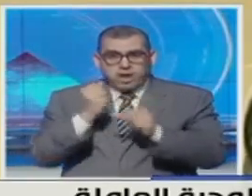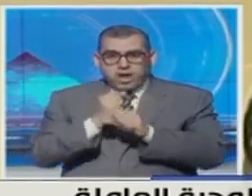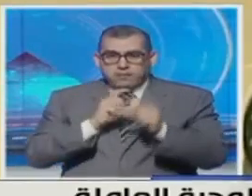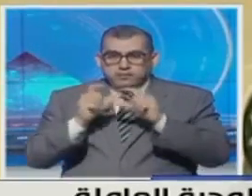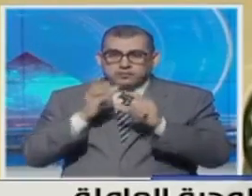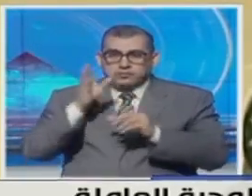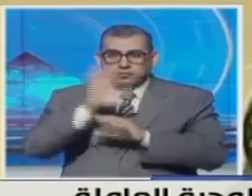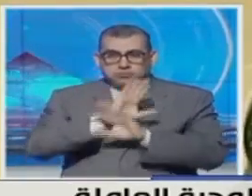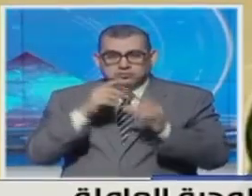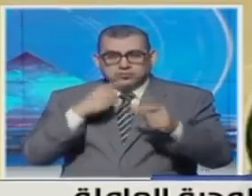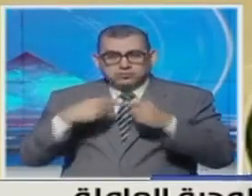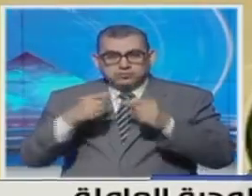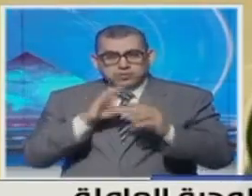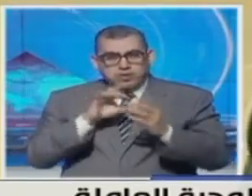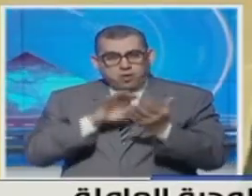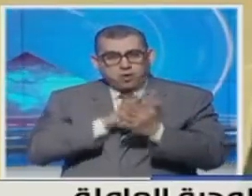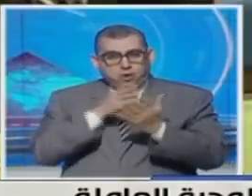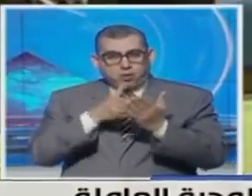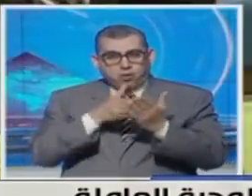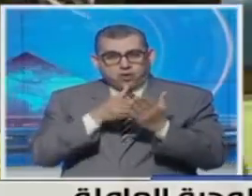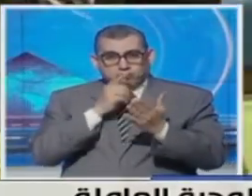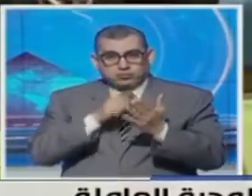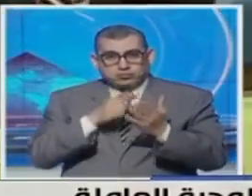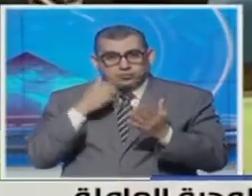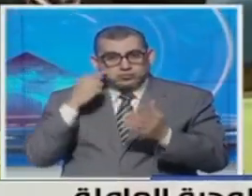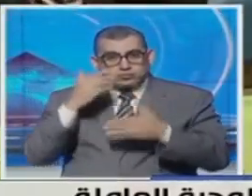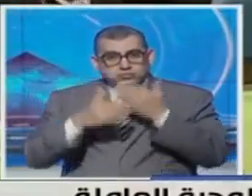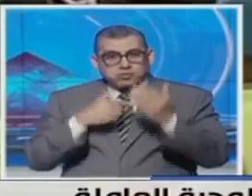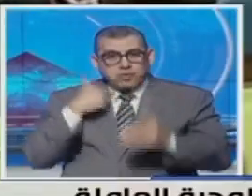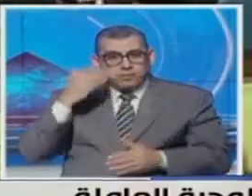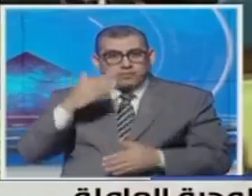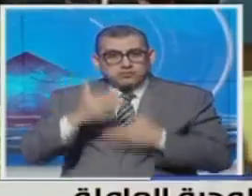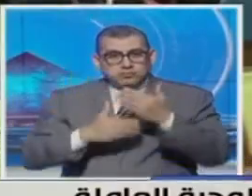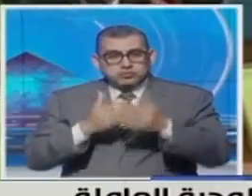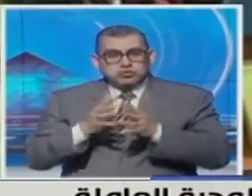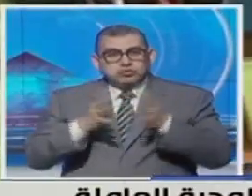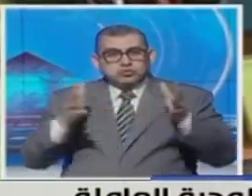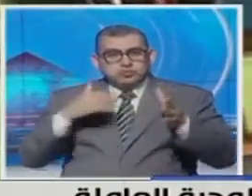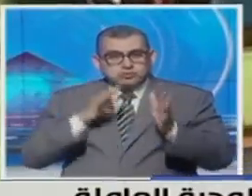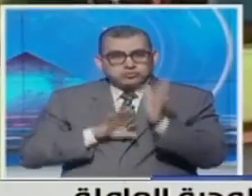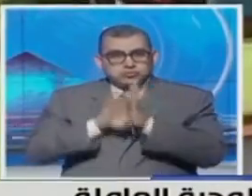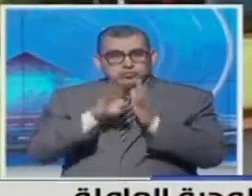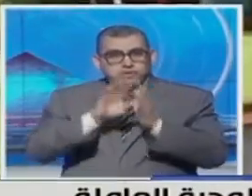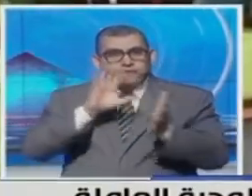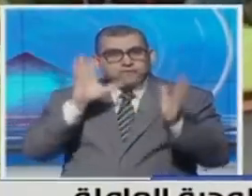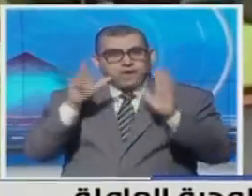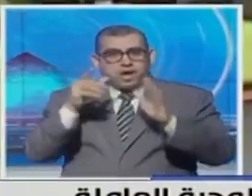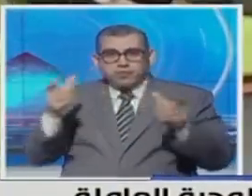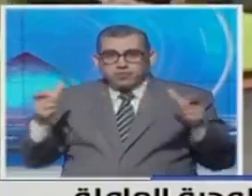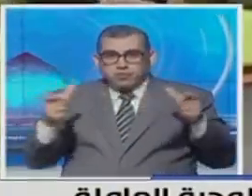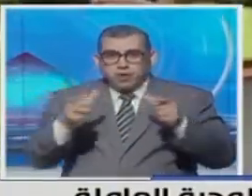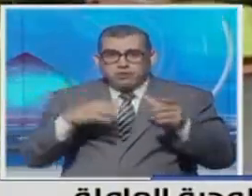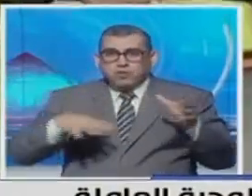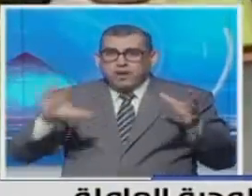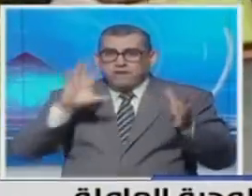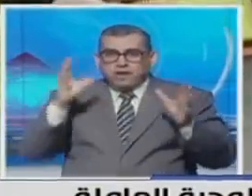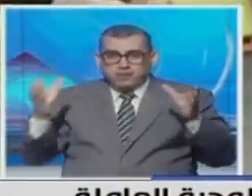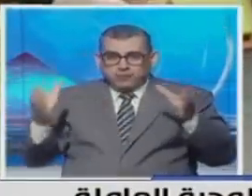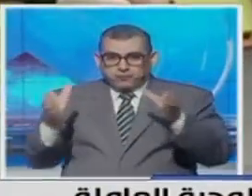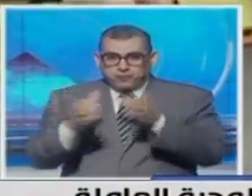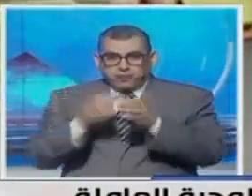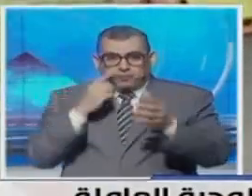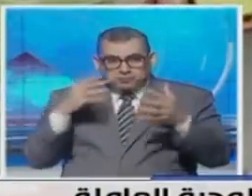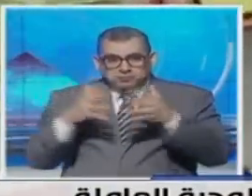البنكية دون الحاجة للذهاب فعليا. سوف يتطور الميتافيرس بشكل سريع جدا، حيث أن العالم الرقمي سوف يحقق الكثير من